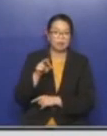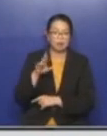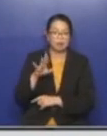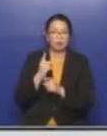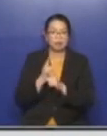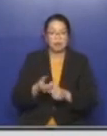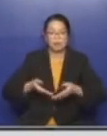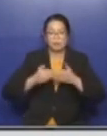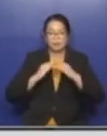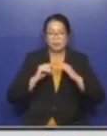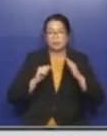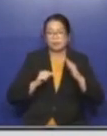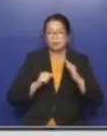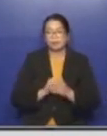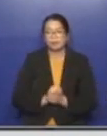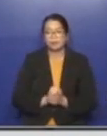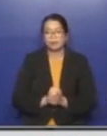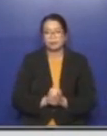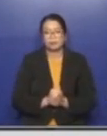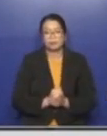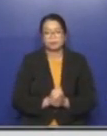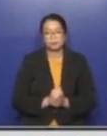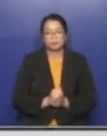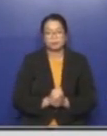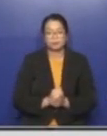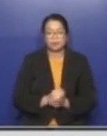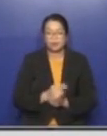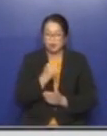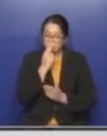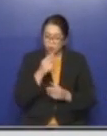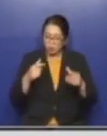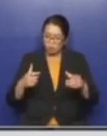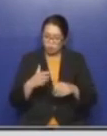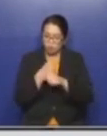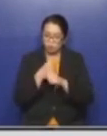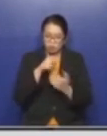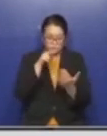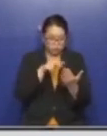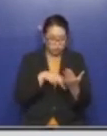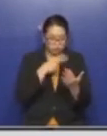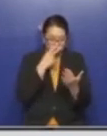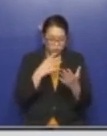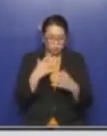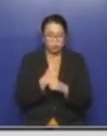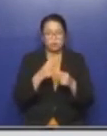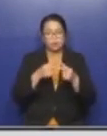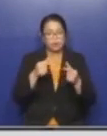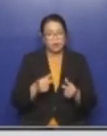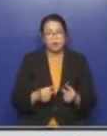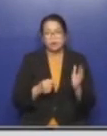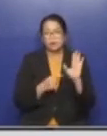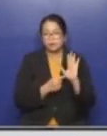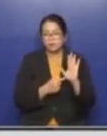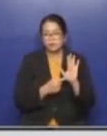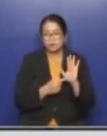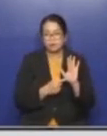ผมเองต้องขออนุญาตแสดงความคิดเห็นจากรายงานฉบับนี้ในฐานะคนที่มีความ